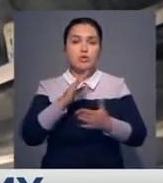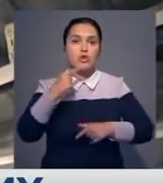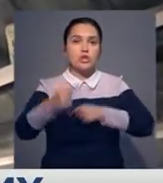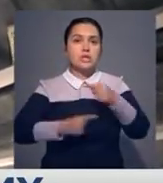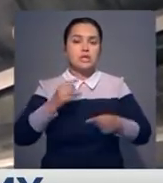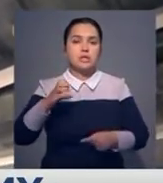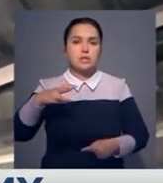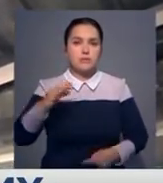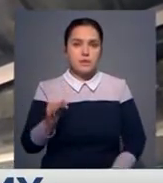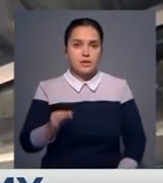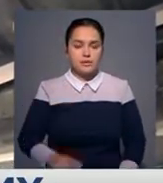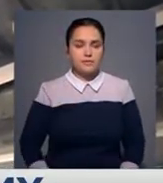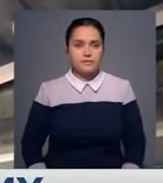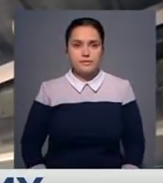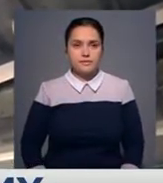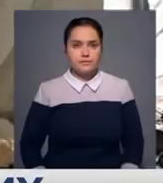только через СМИ.